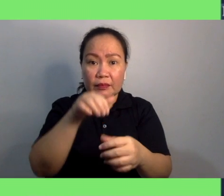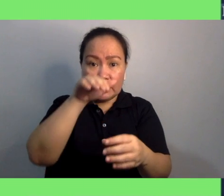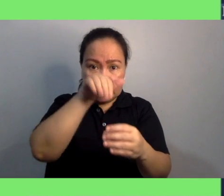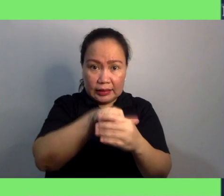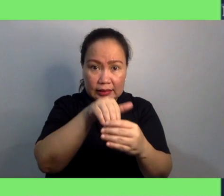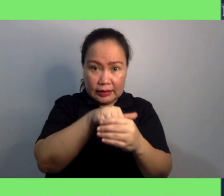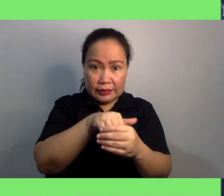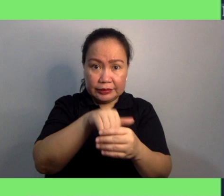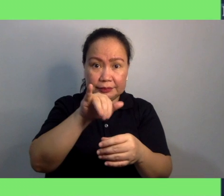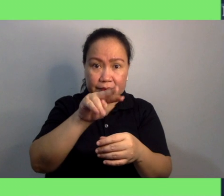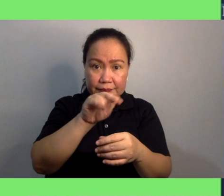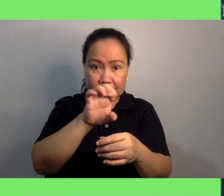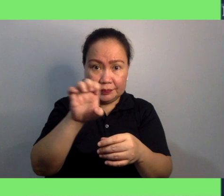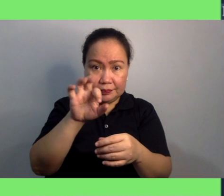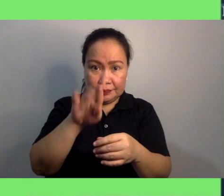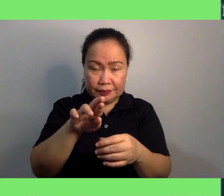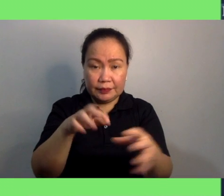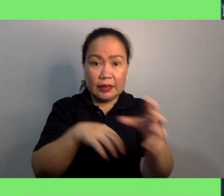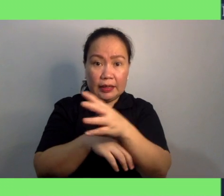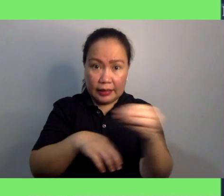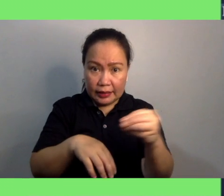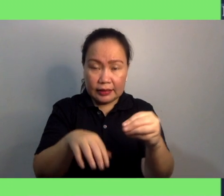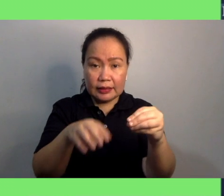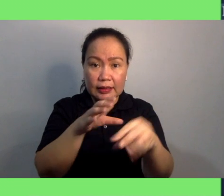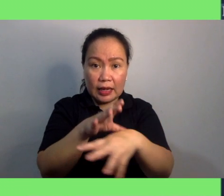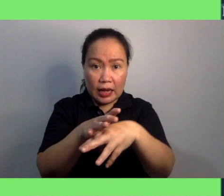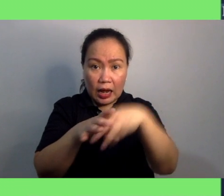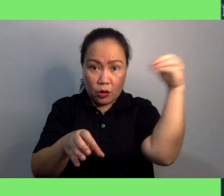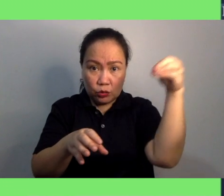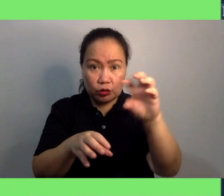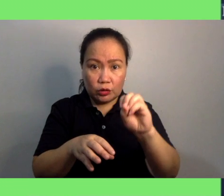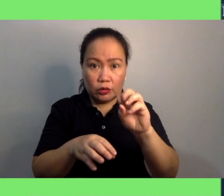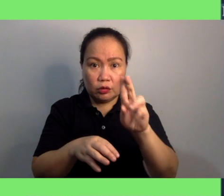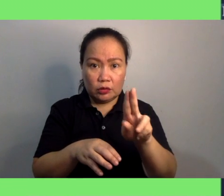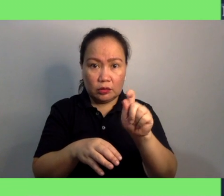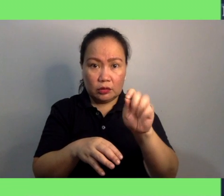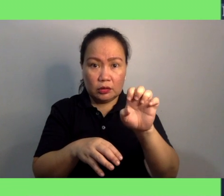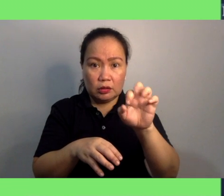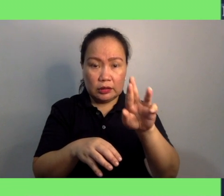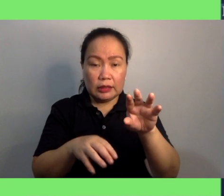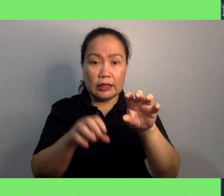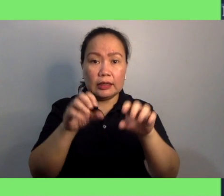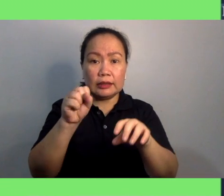at outer scale na gagamitin po sa pagsukat ng angle.